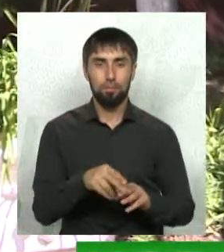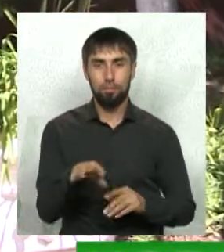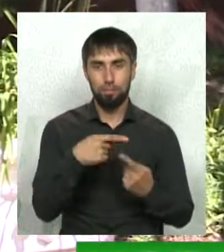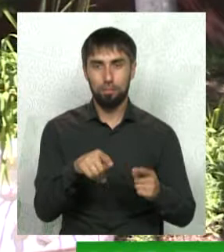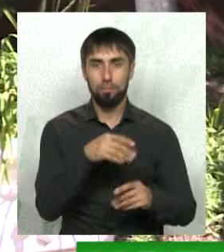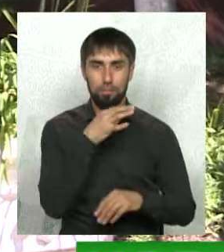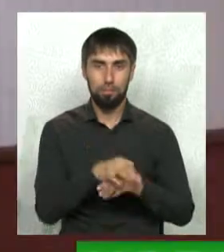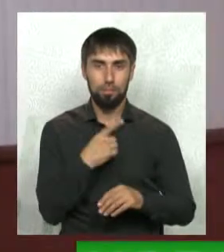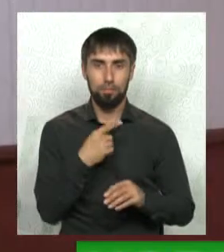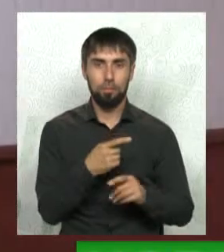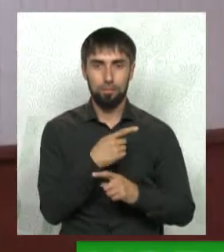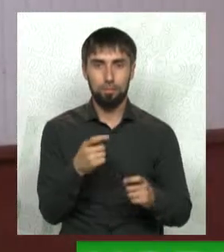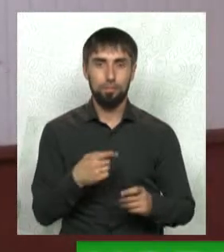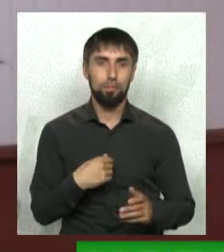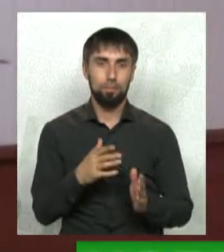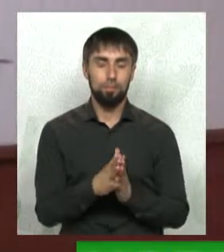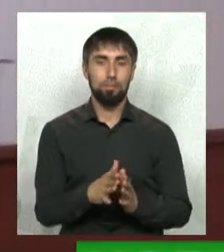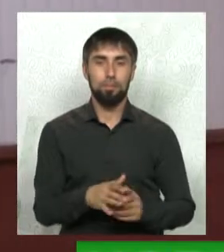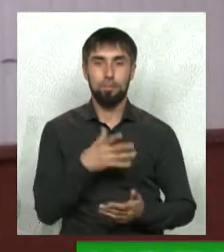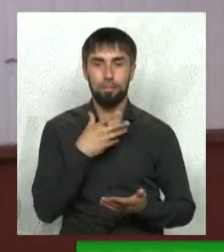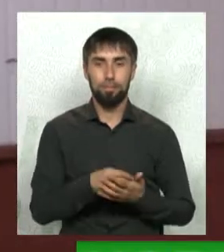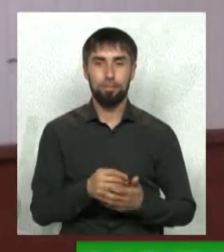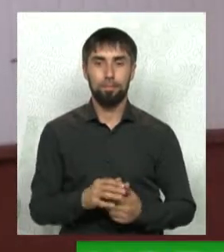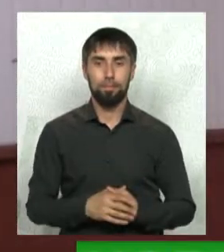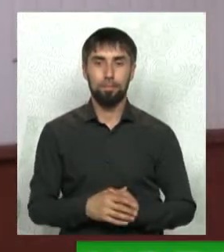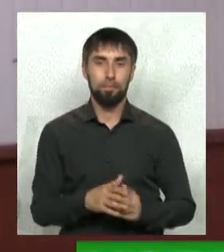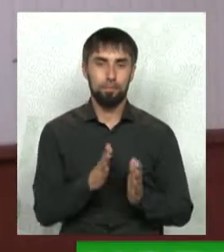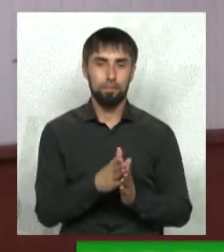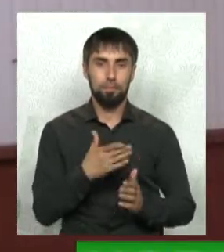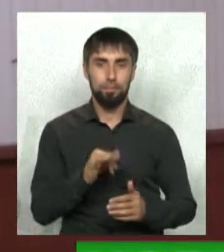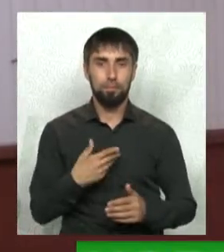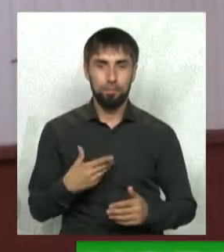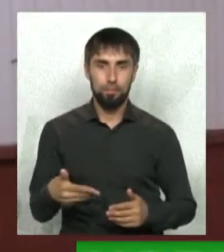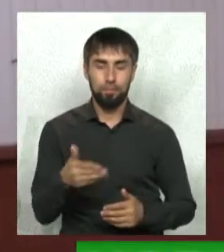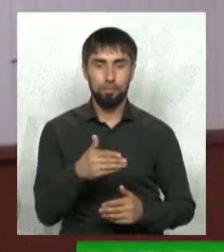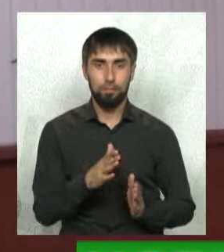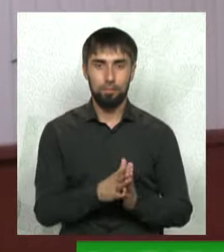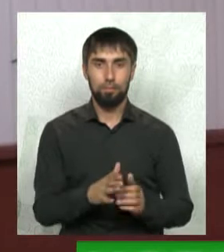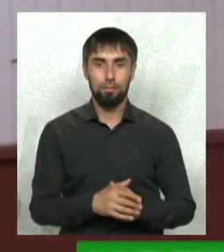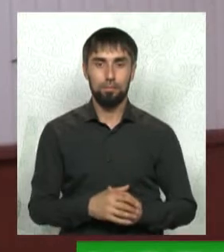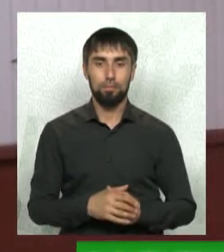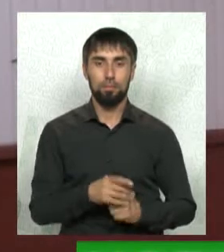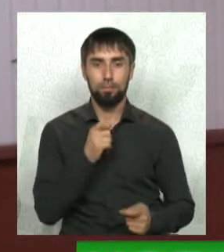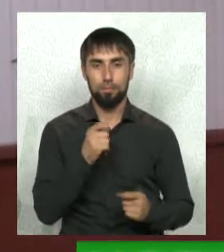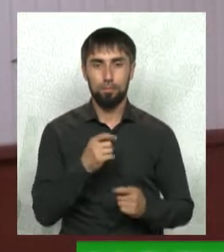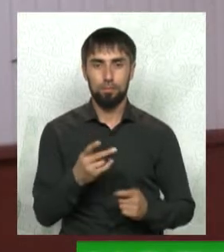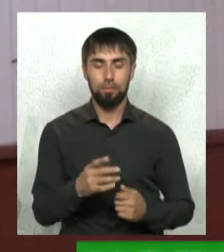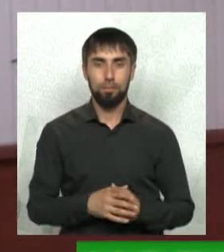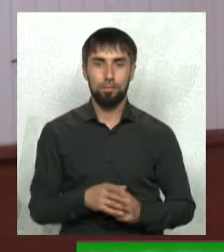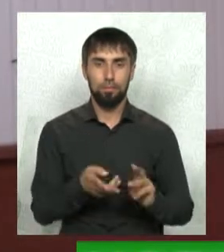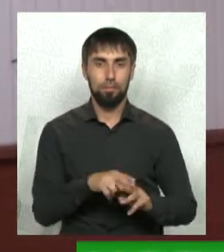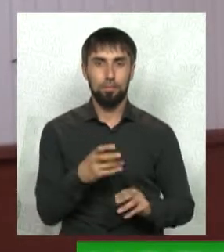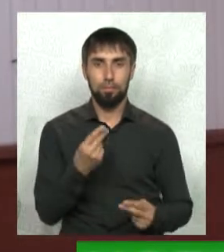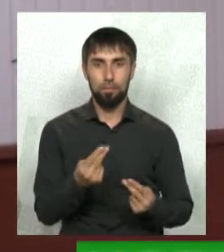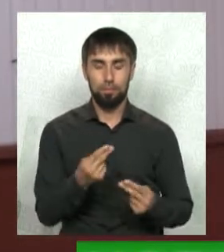к ответственности. Просьба лично, прошу я и все просят оберегаться. Это не